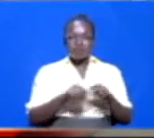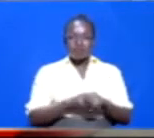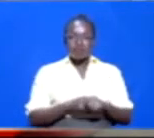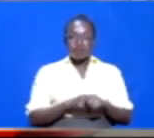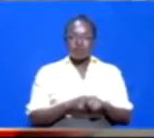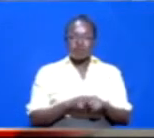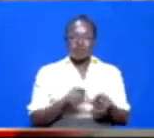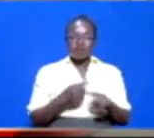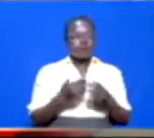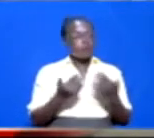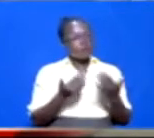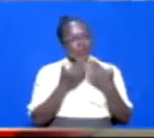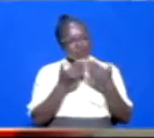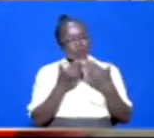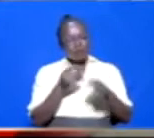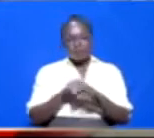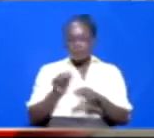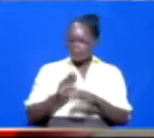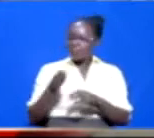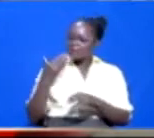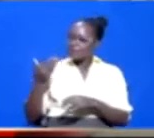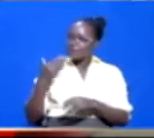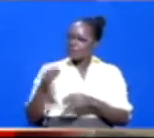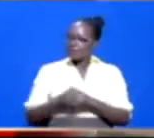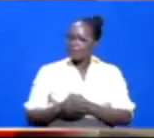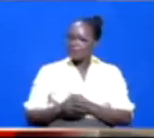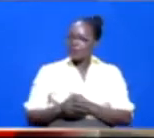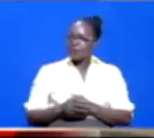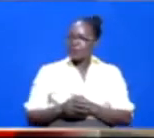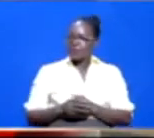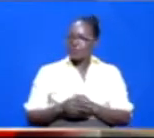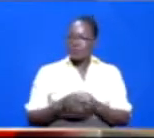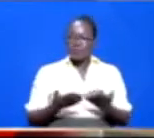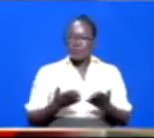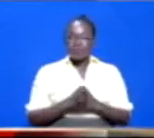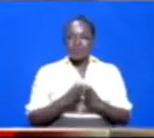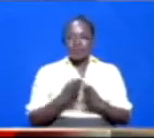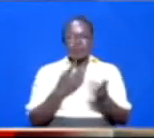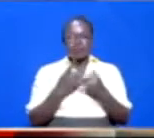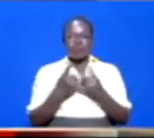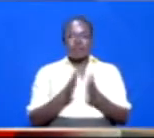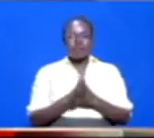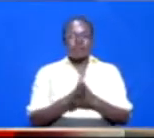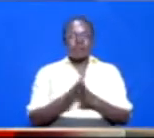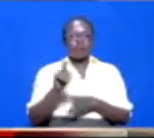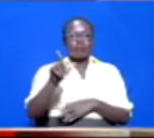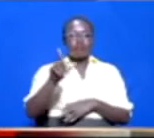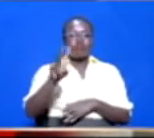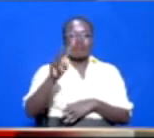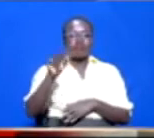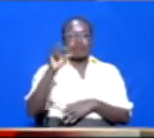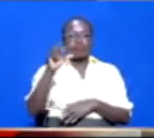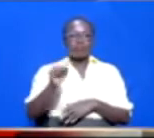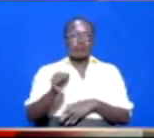sasa shukrani sana kwa muda wako. Asante sana. Asante. Bila shaka mtazamaji, tumekuwa tukizungumza naye Emily Lwanga ambaye ni wakili.